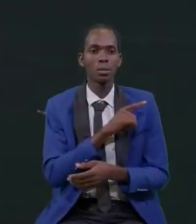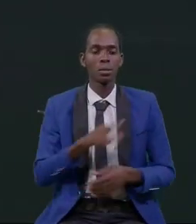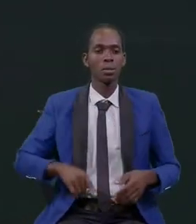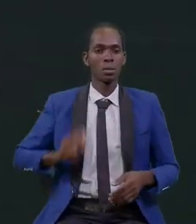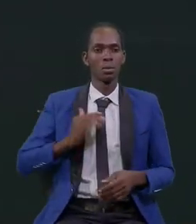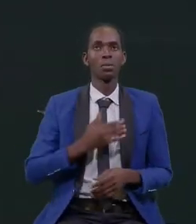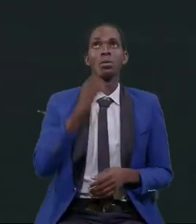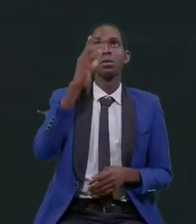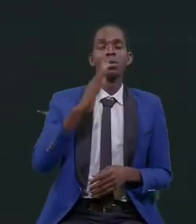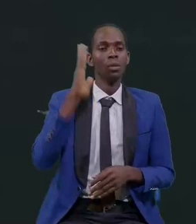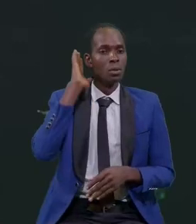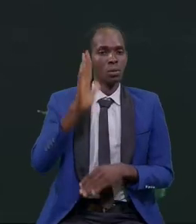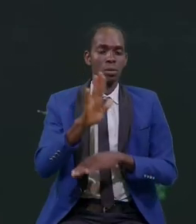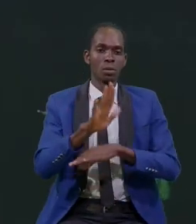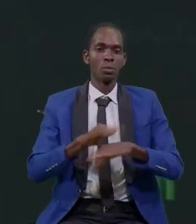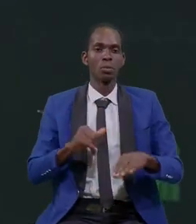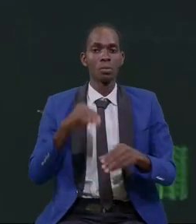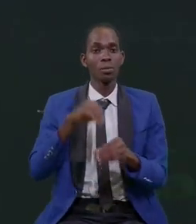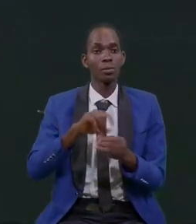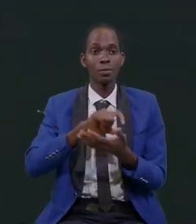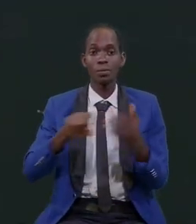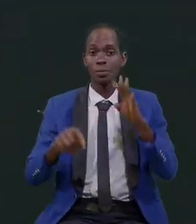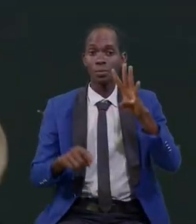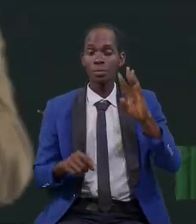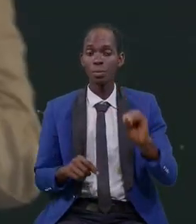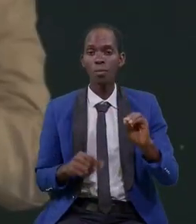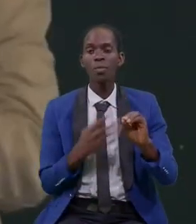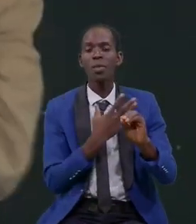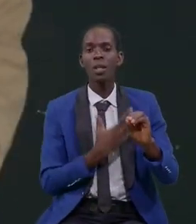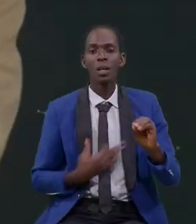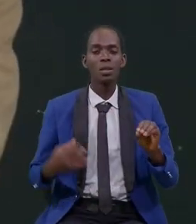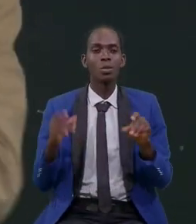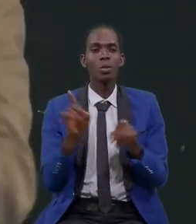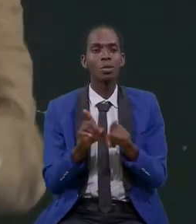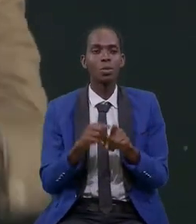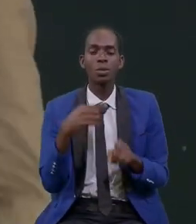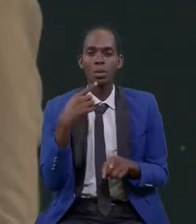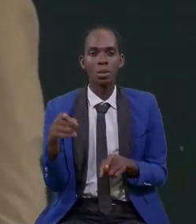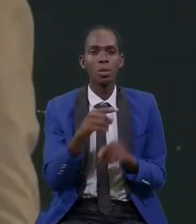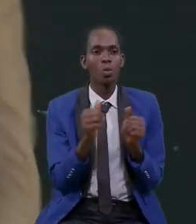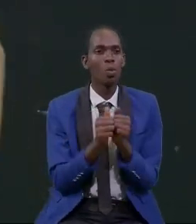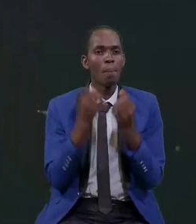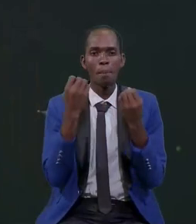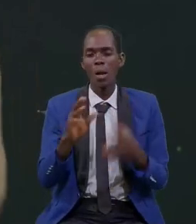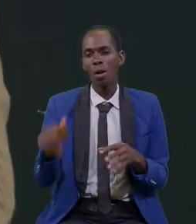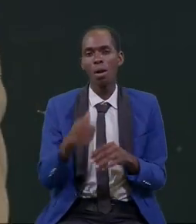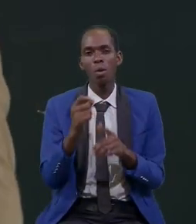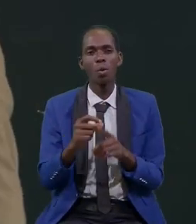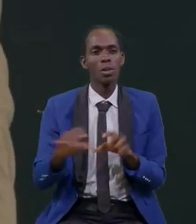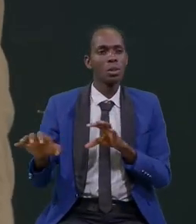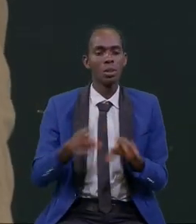dans le verset 40, il leur a dit maintenant, et par plusieurs autres paroles, il les conjurait, les exhortait,